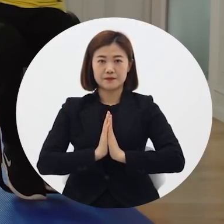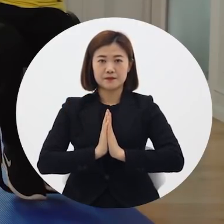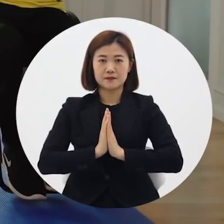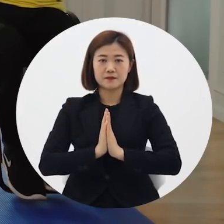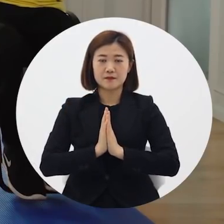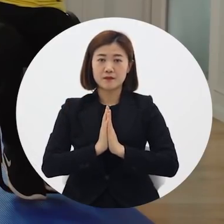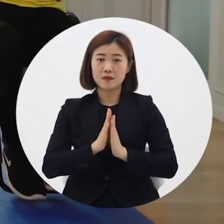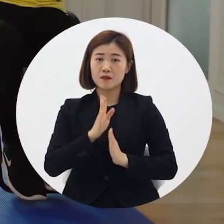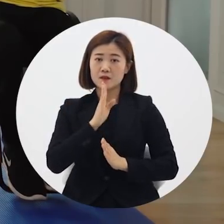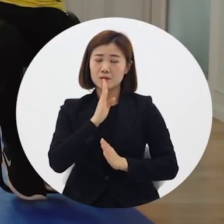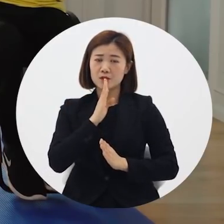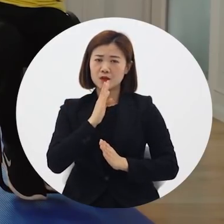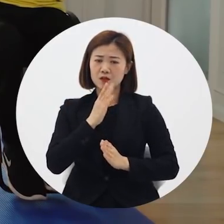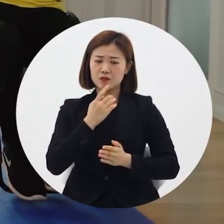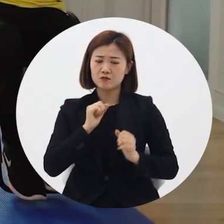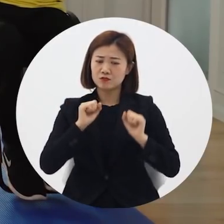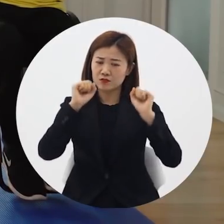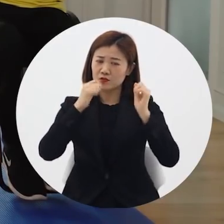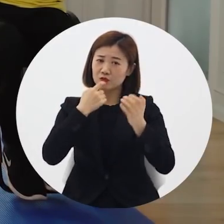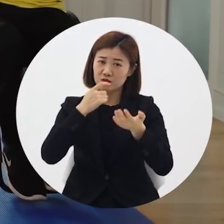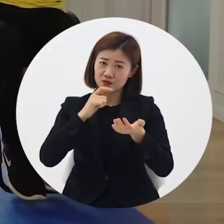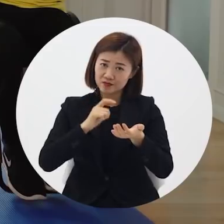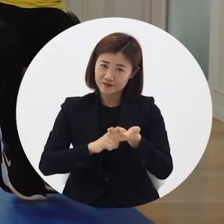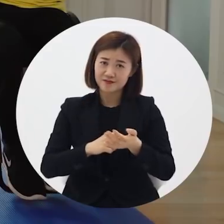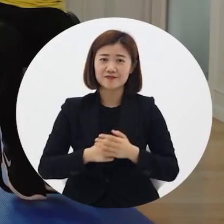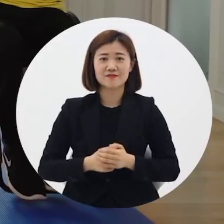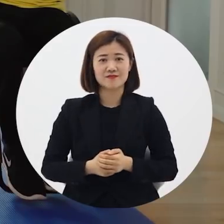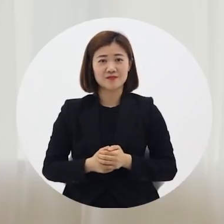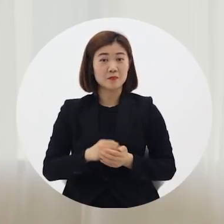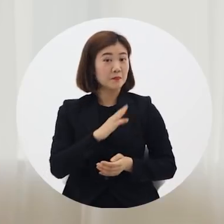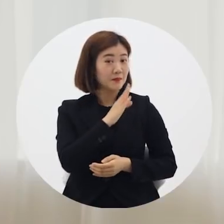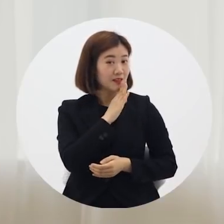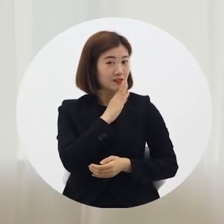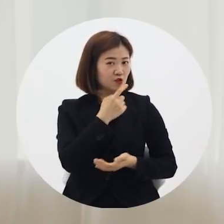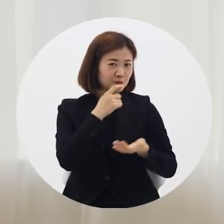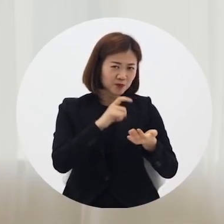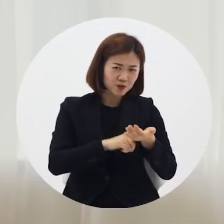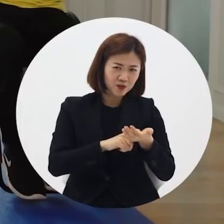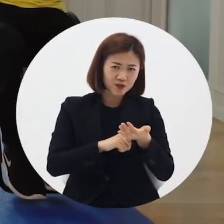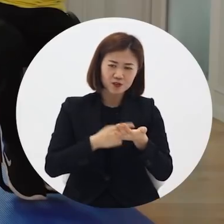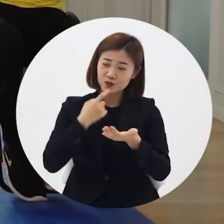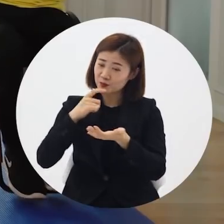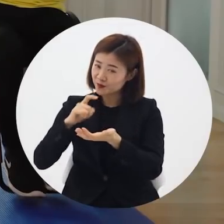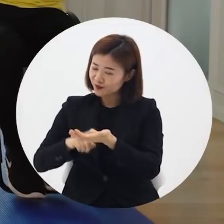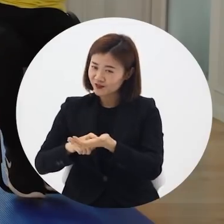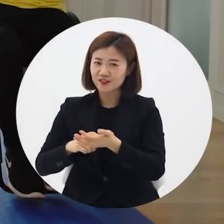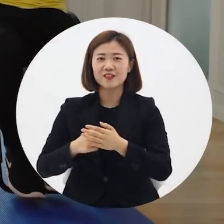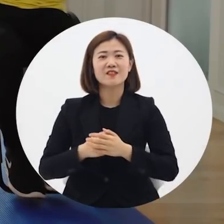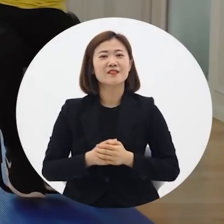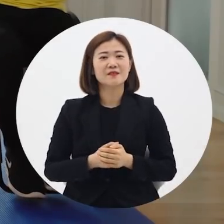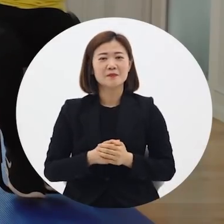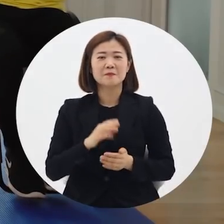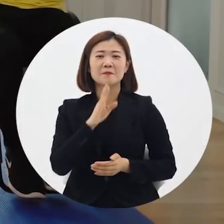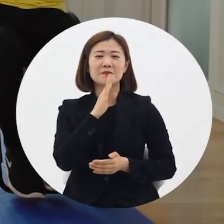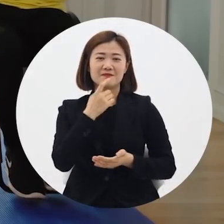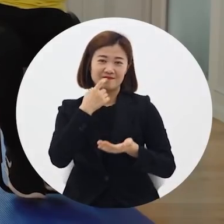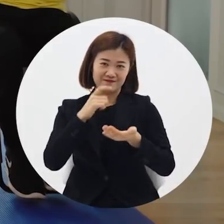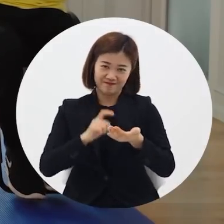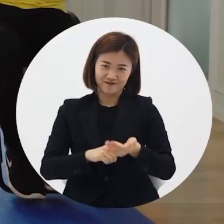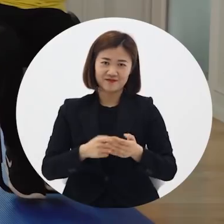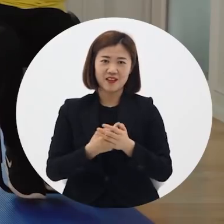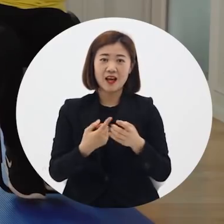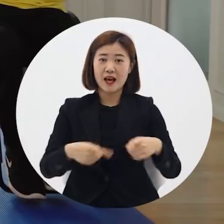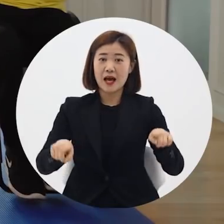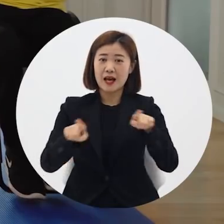다섯. 이 운동 굉장히 쉽네요. 그쵸, 쉽죠? 네, 너무 쉽습니다. 쉽죠? 쉽습니다. 쉬워요. 예, 다